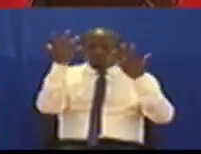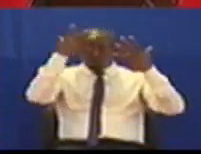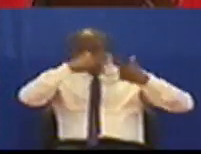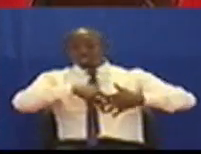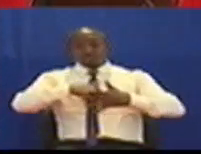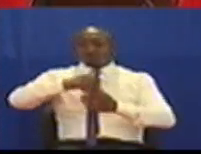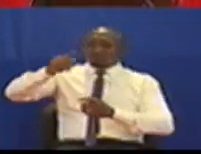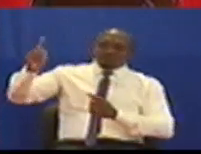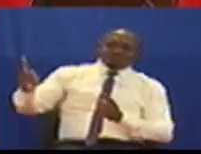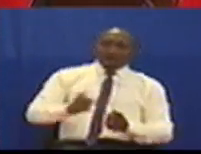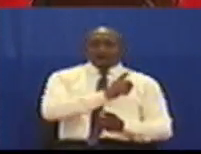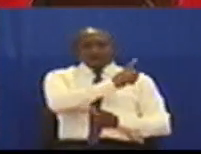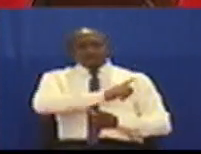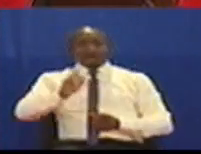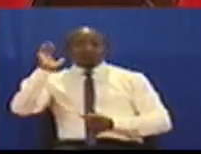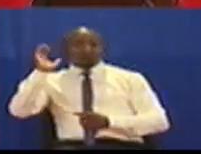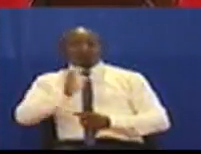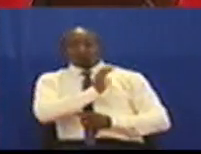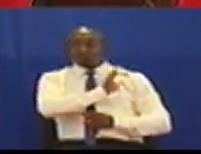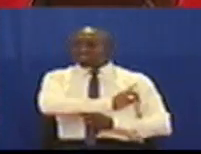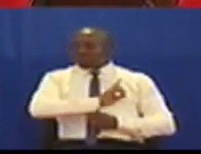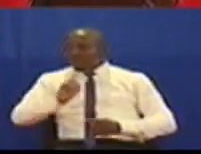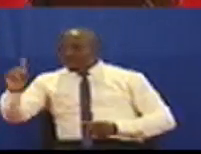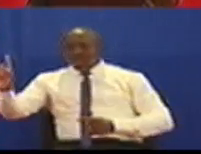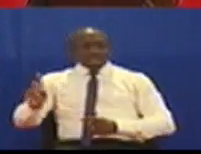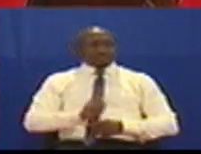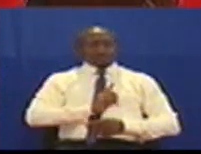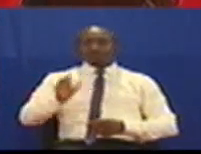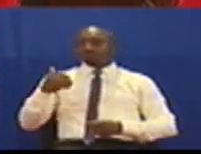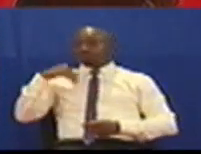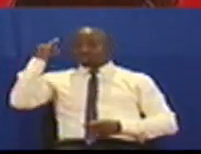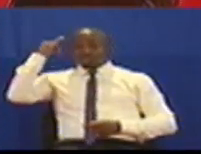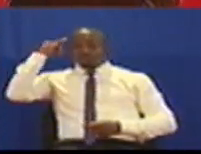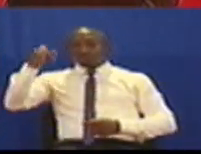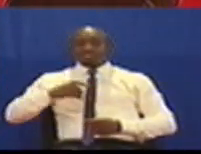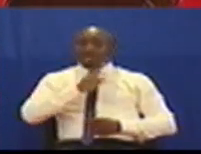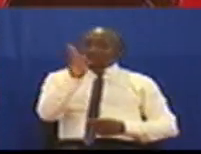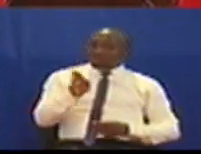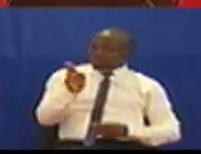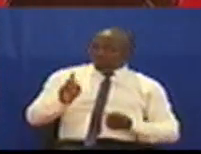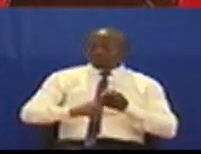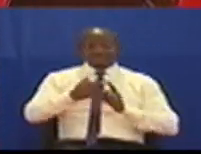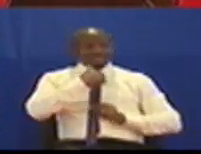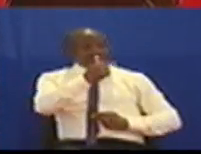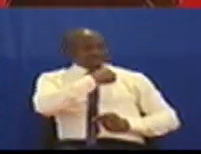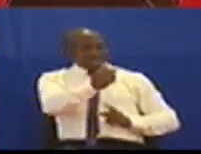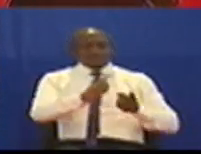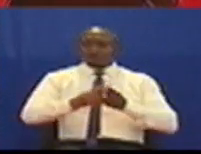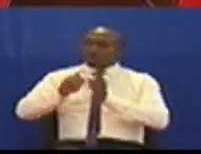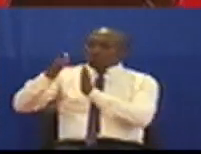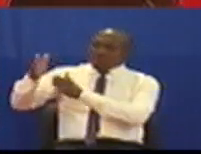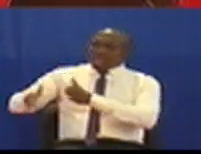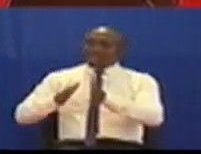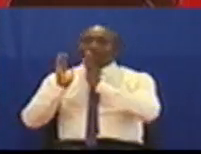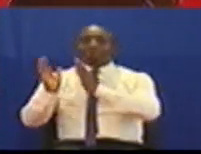kutoka Msumbiji kuja Tanzania. Mimi nilikuwa na shauri halmashauri, wizara ya TAMISEMI iweke mpango maalumu wa